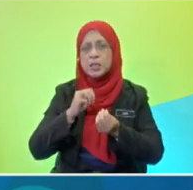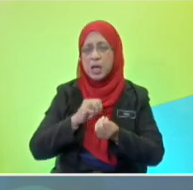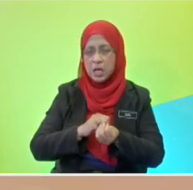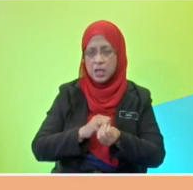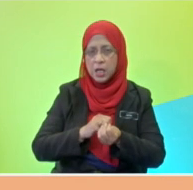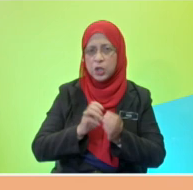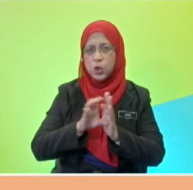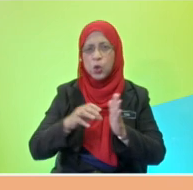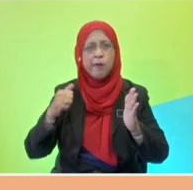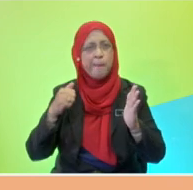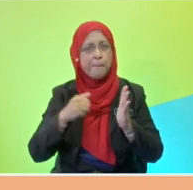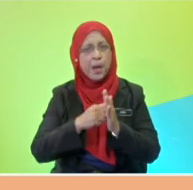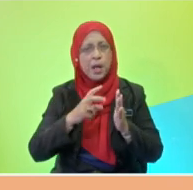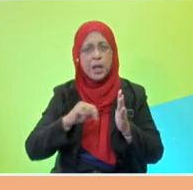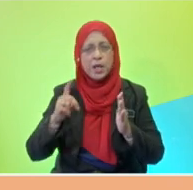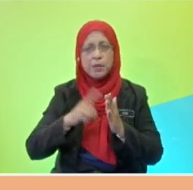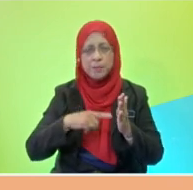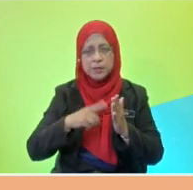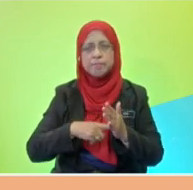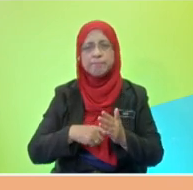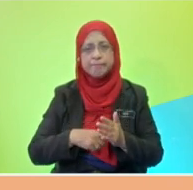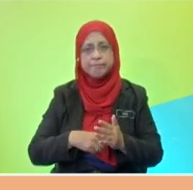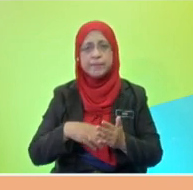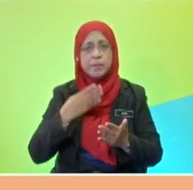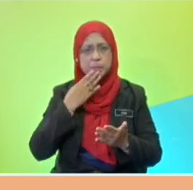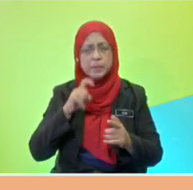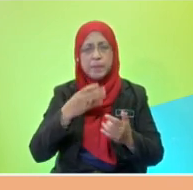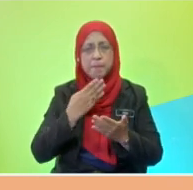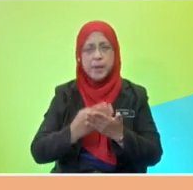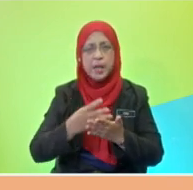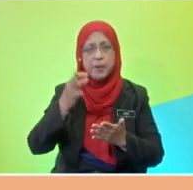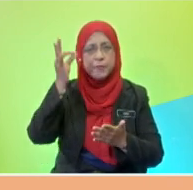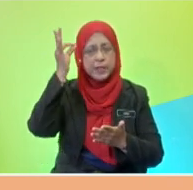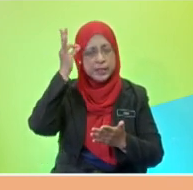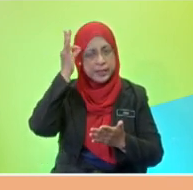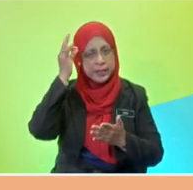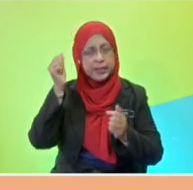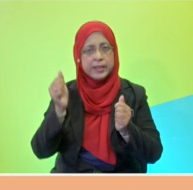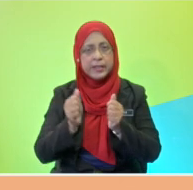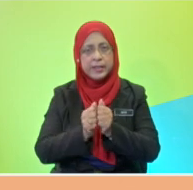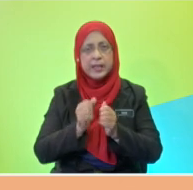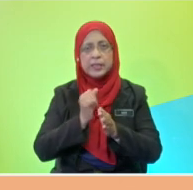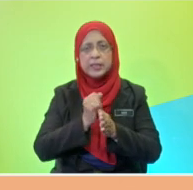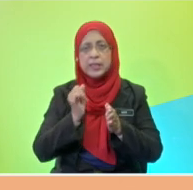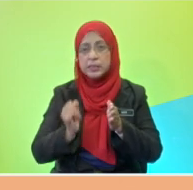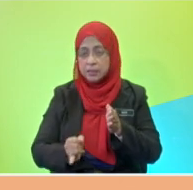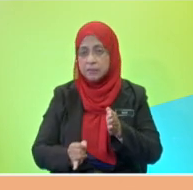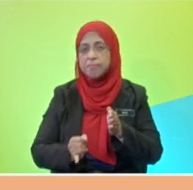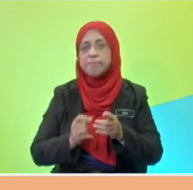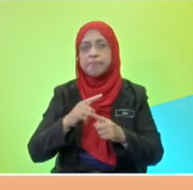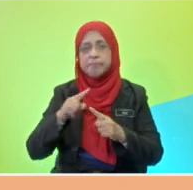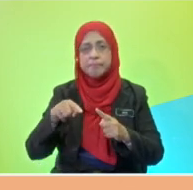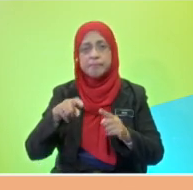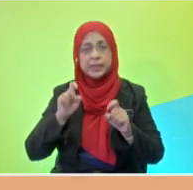prasangka baik-baik sangka dengan Jiran dan juga bersimpati apabila Jiran ditimpa